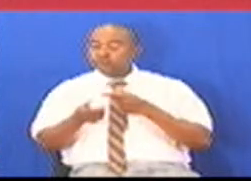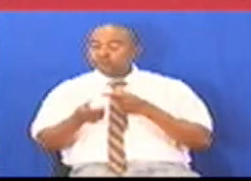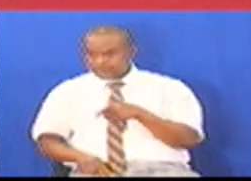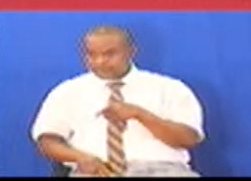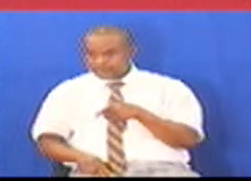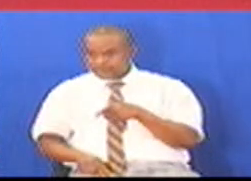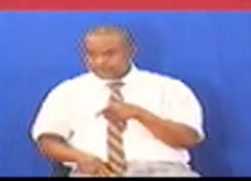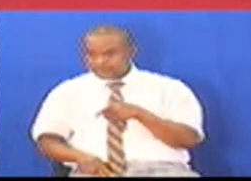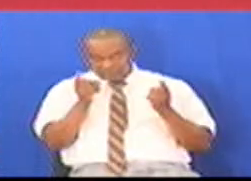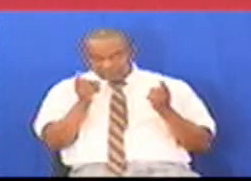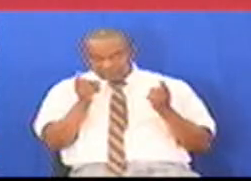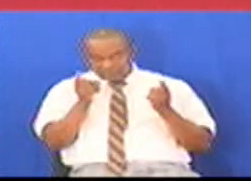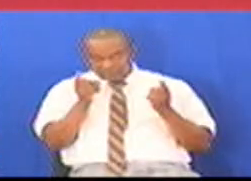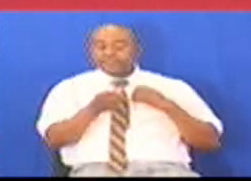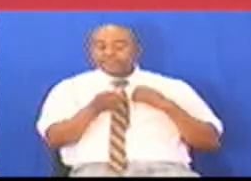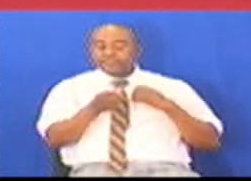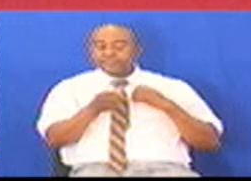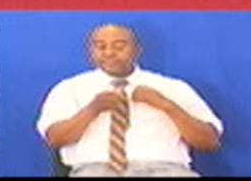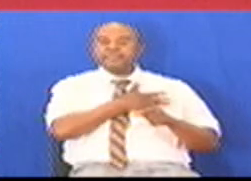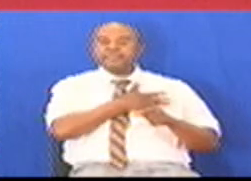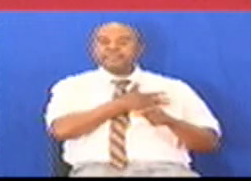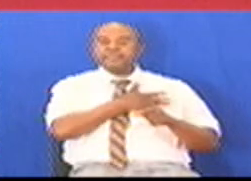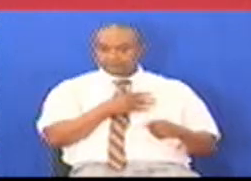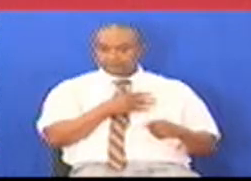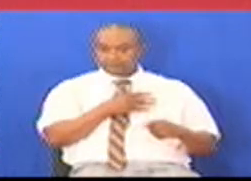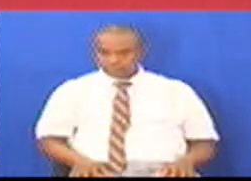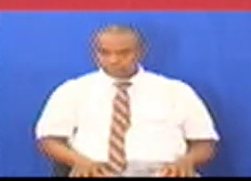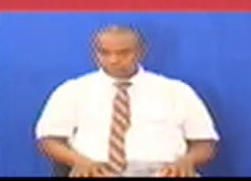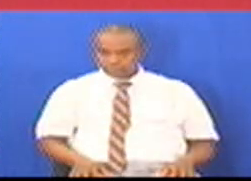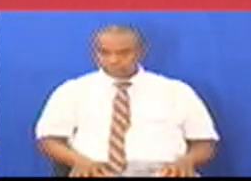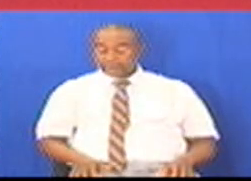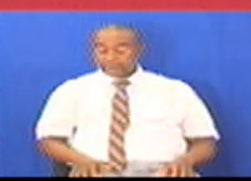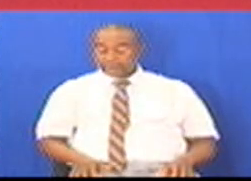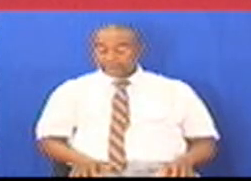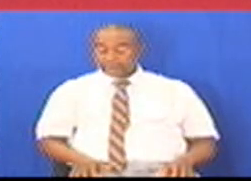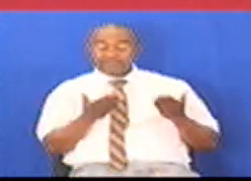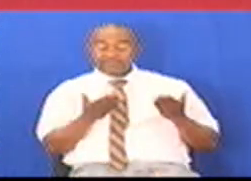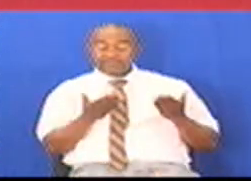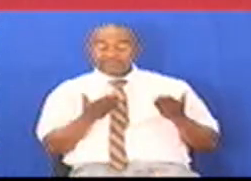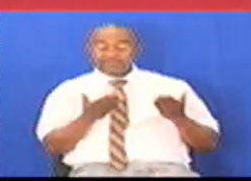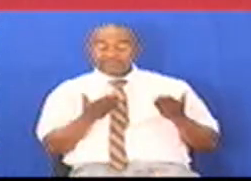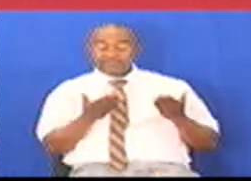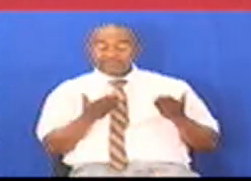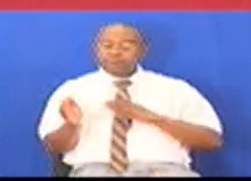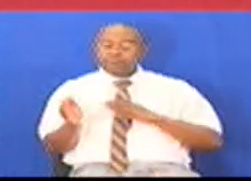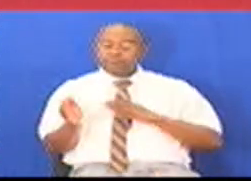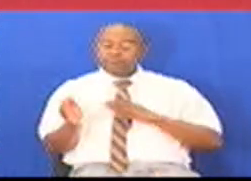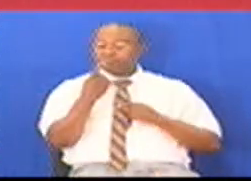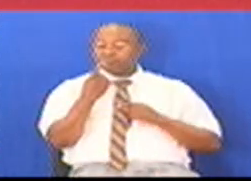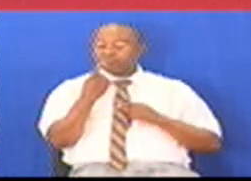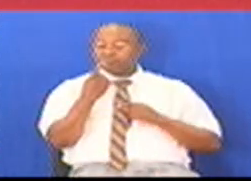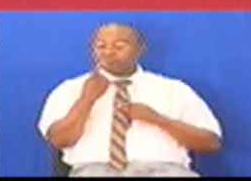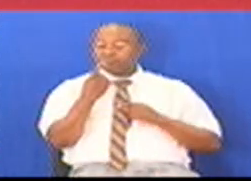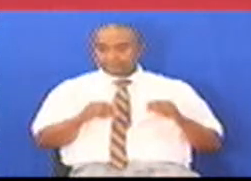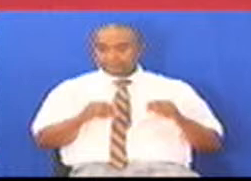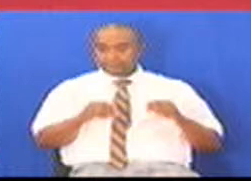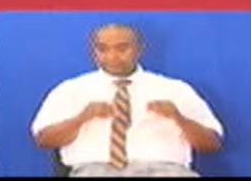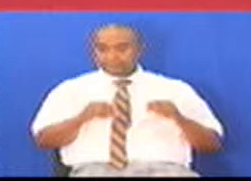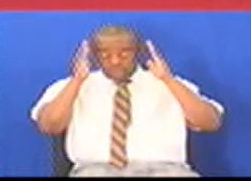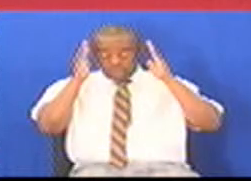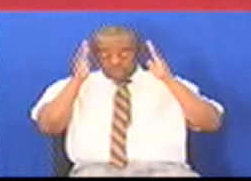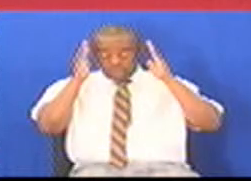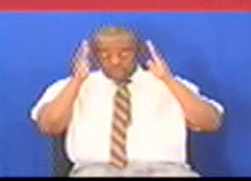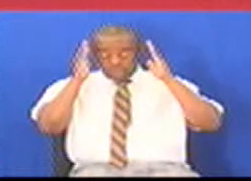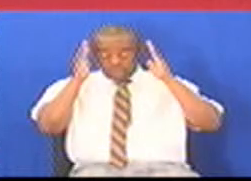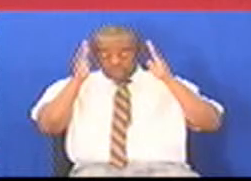budget 2021. Tathmini ya utekelezaji wa mpango wa taifa maendeleo. Mheshimiwa Spika,